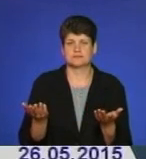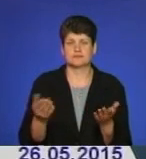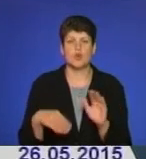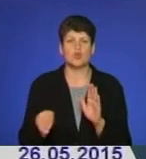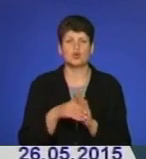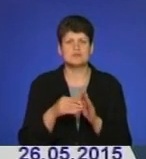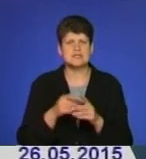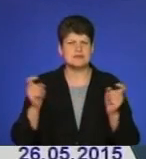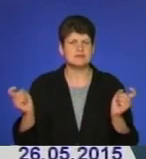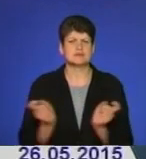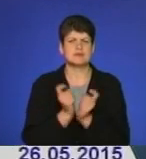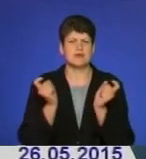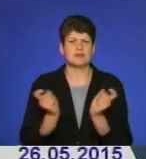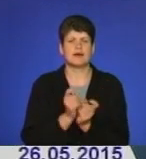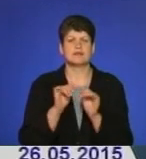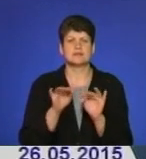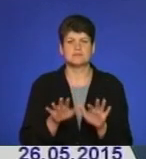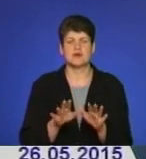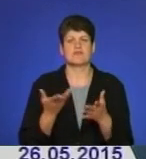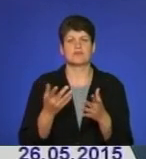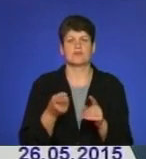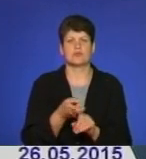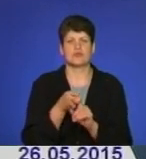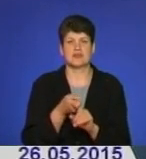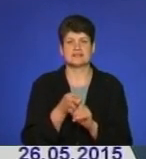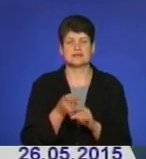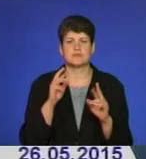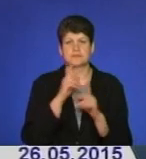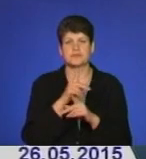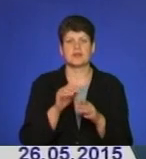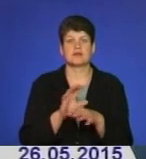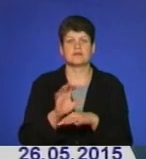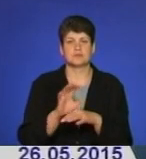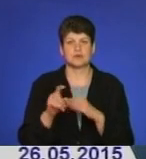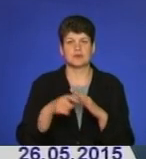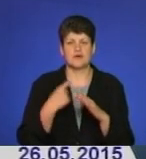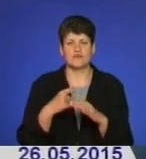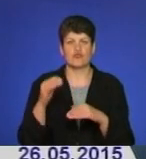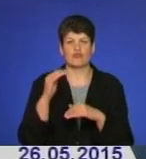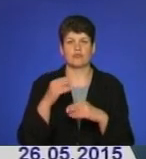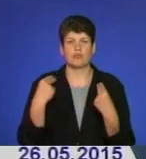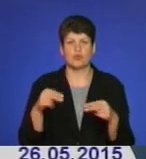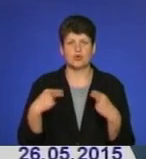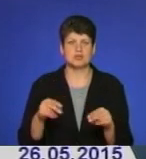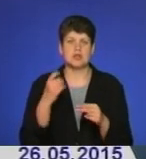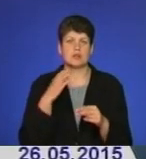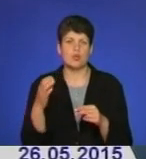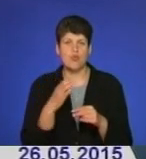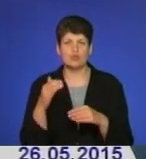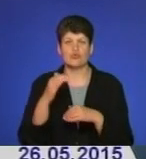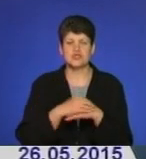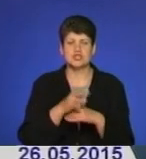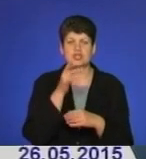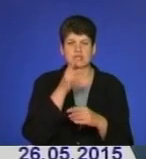корупційні скандали, справи, пов'язані із нелегальним видобутком надр, продаж алкоголю у вечірній час. Про ці та інші кримінальні